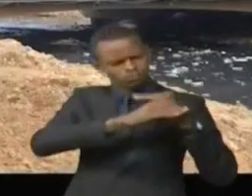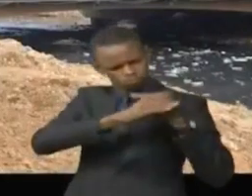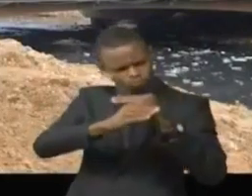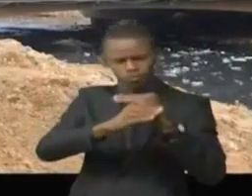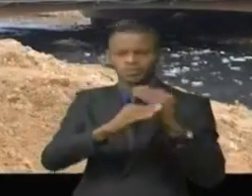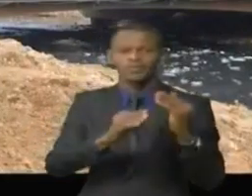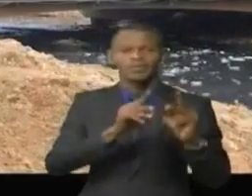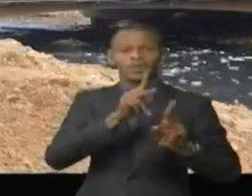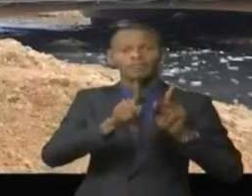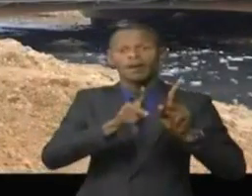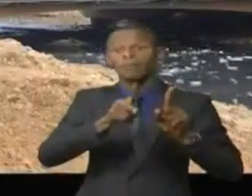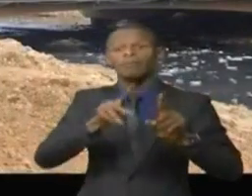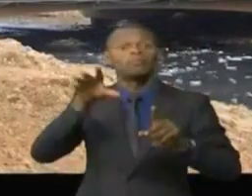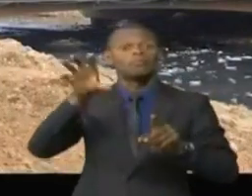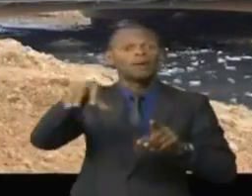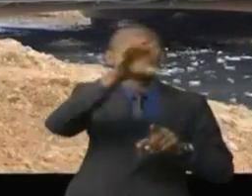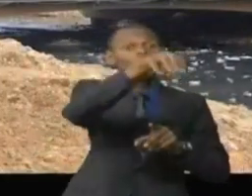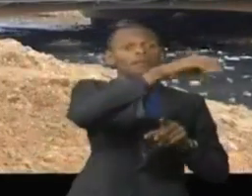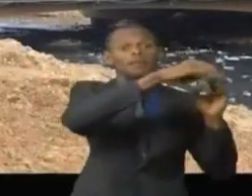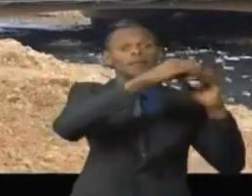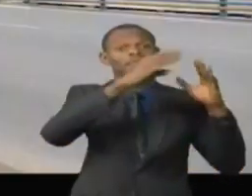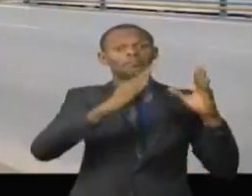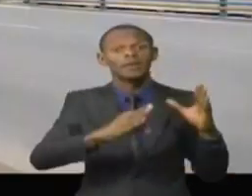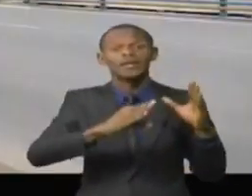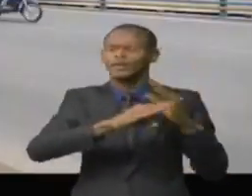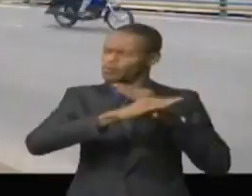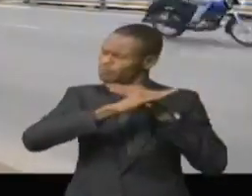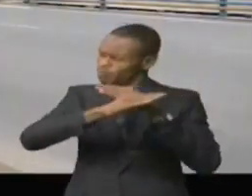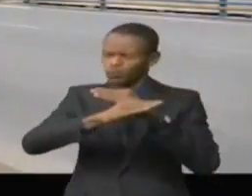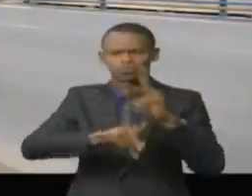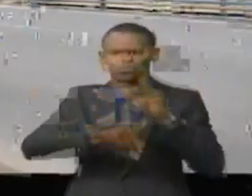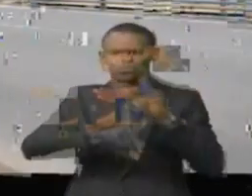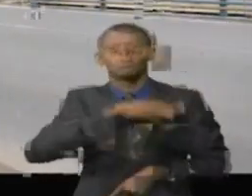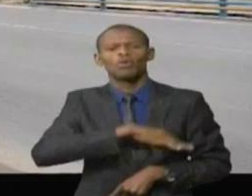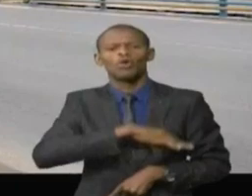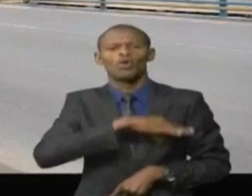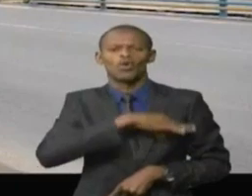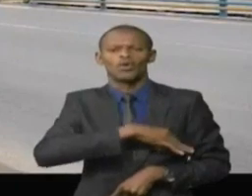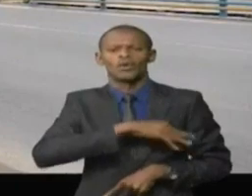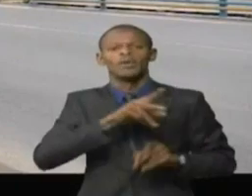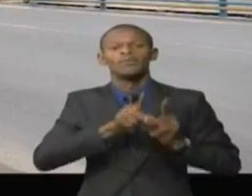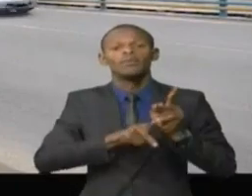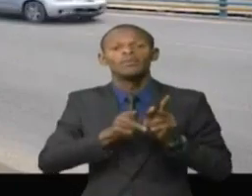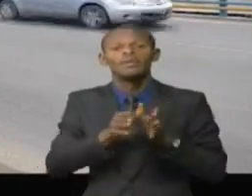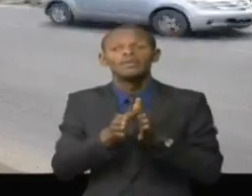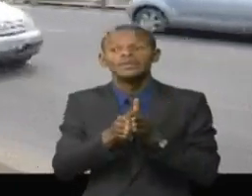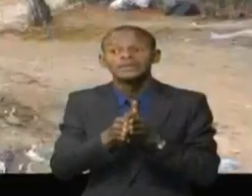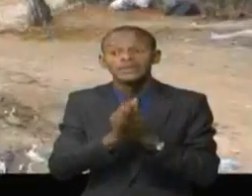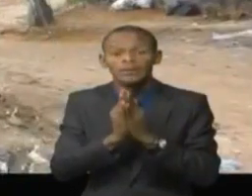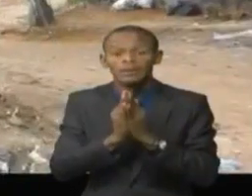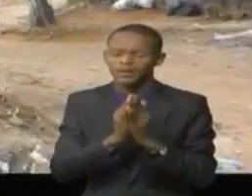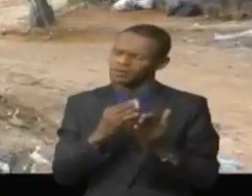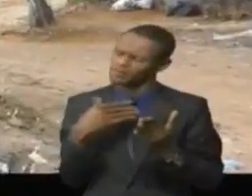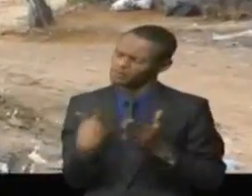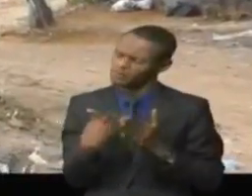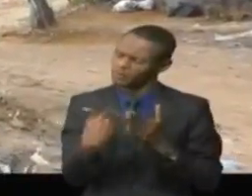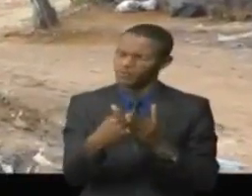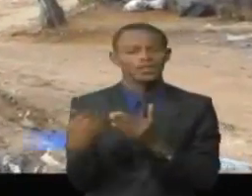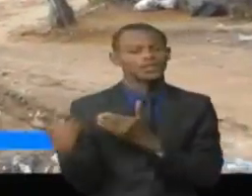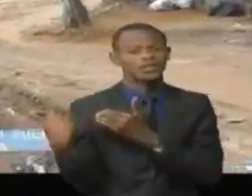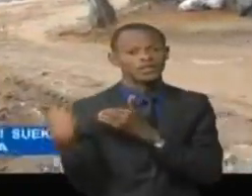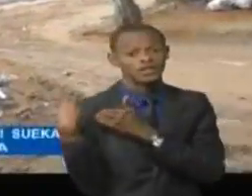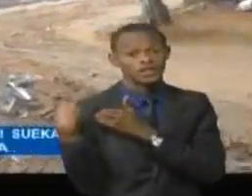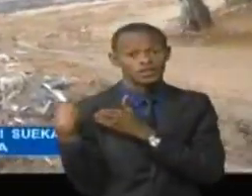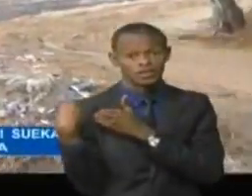de notre propre bien-être, nous, la population. La population exhorte à nouveau les autorités à intervenir afin